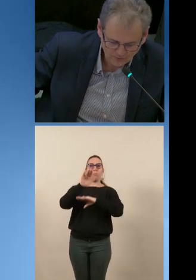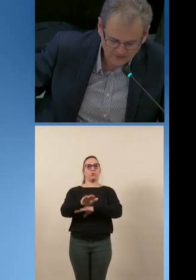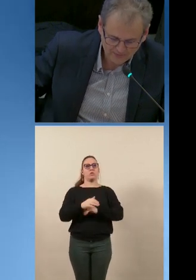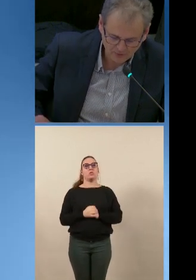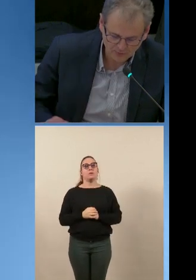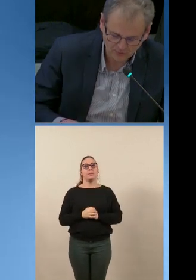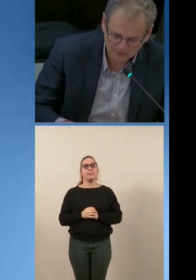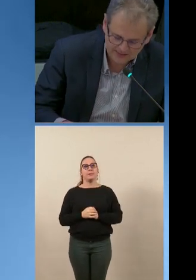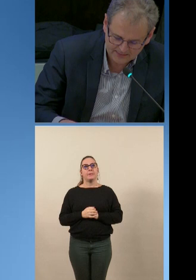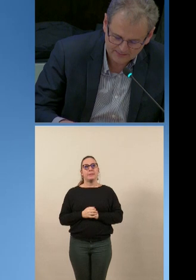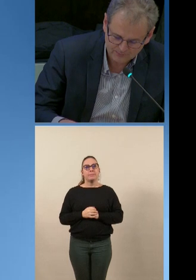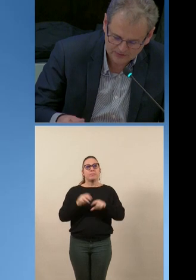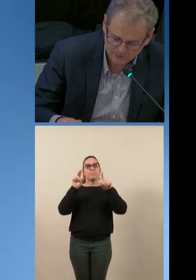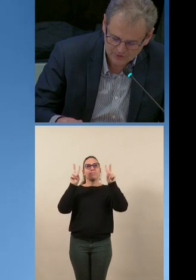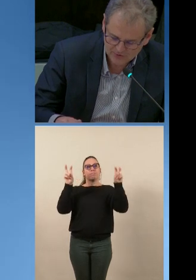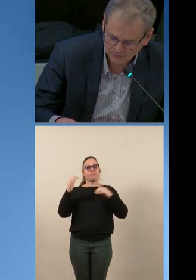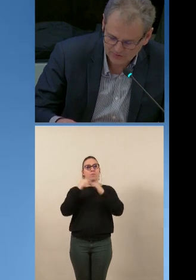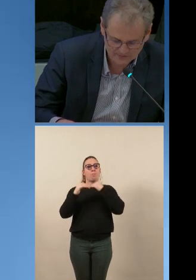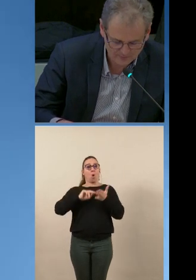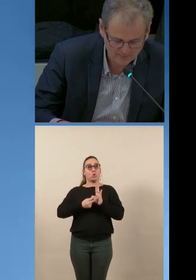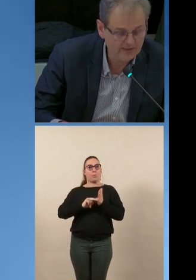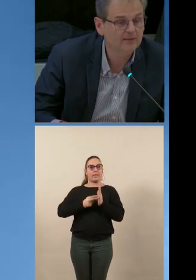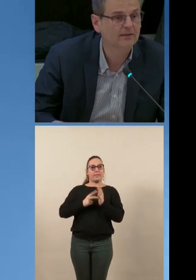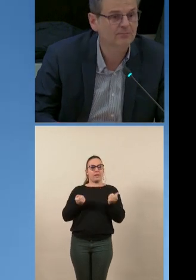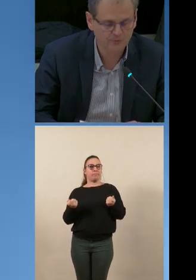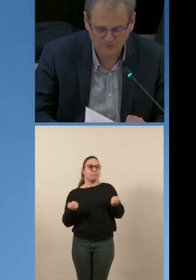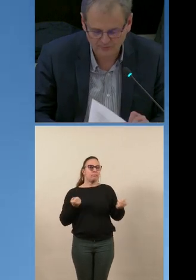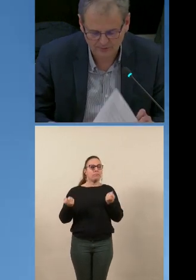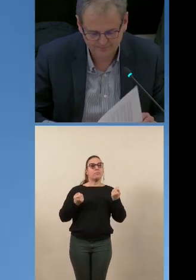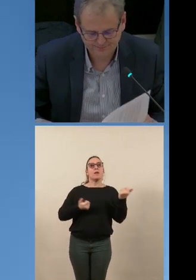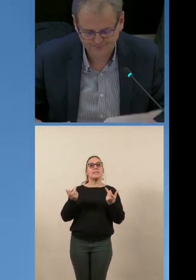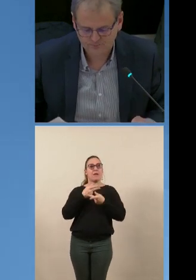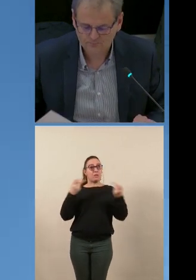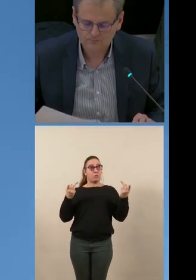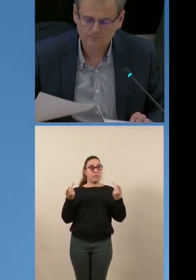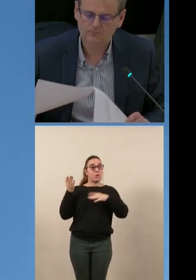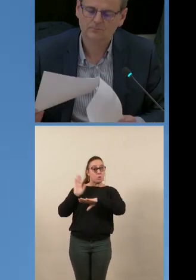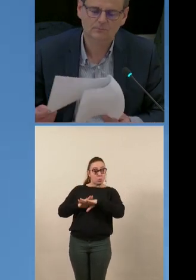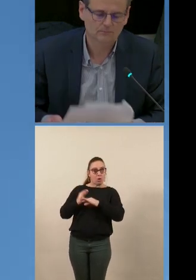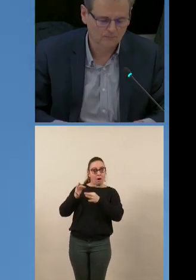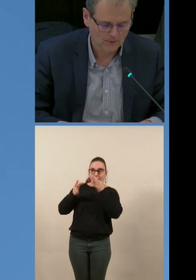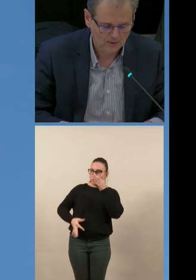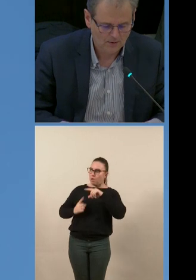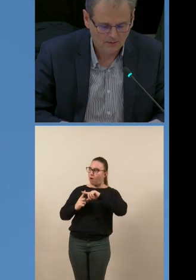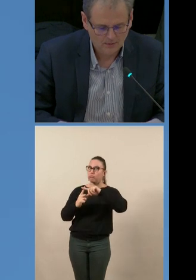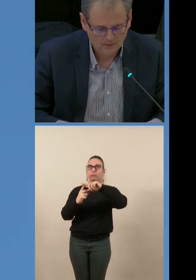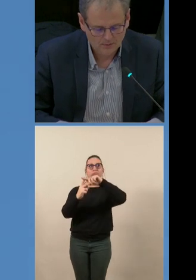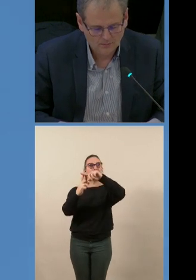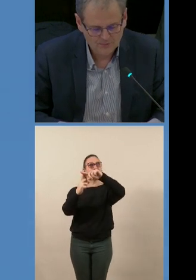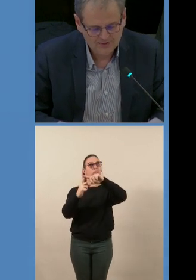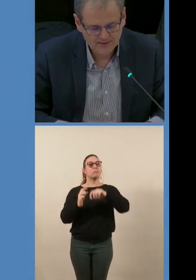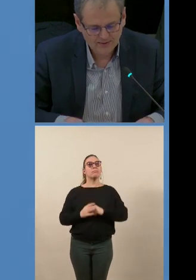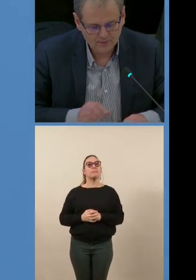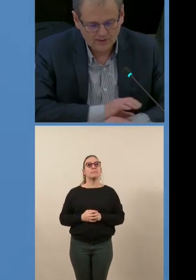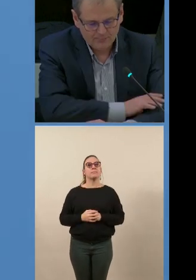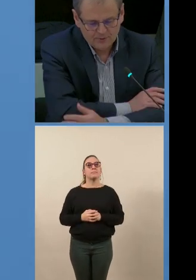menons aussi un plan de sobriété pour la bonne gestion du service public qui porte ses fruits on